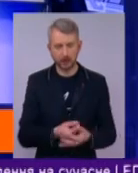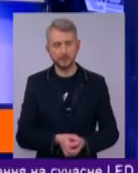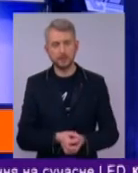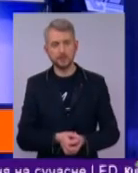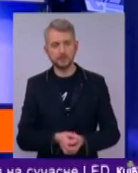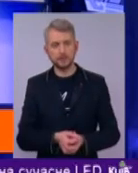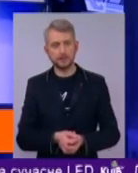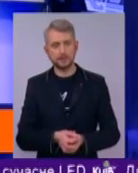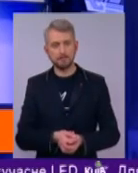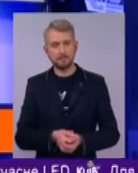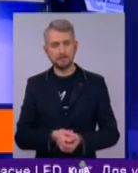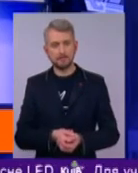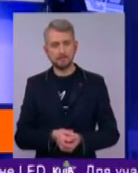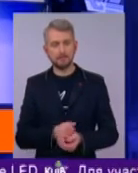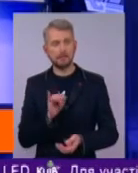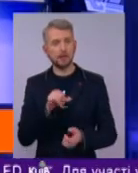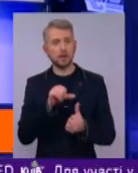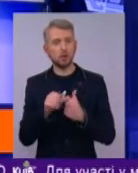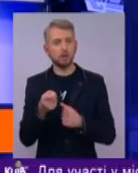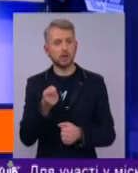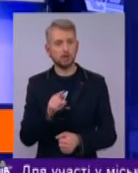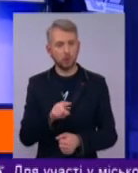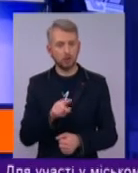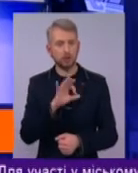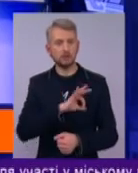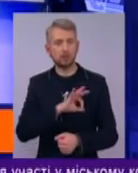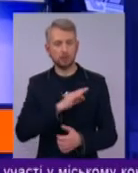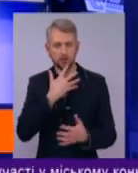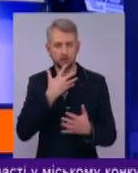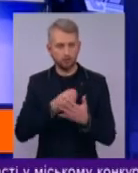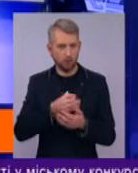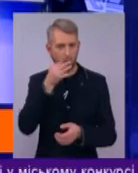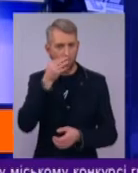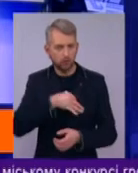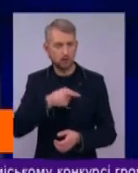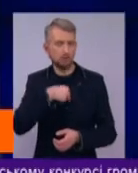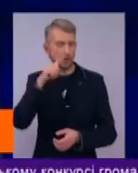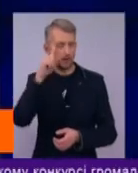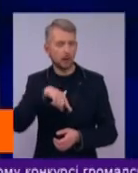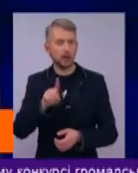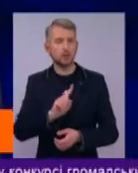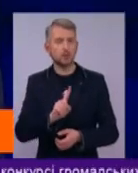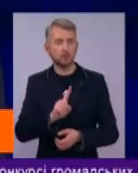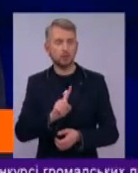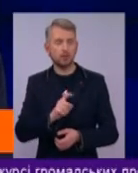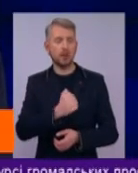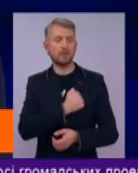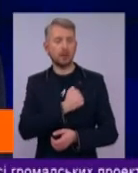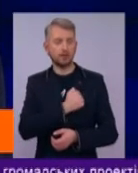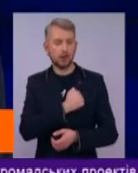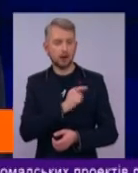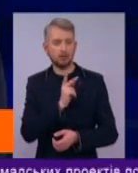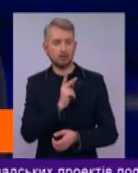И кроме того, используя свой же собственный опыт, мы знали, что солдаты, которые